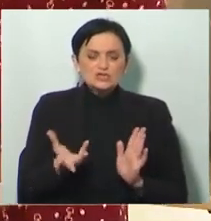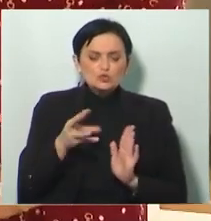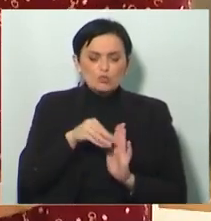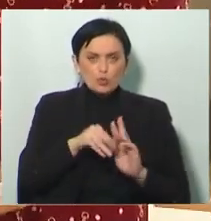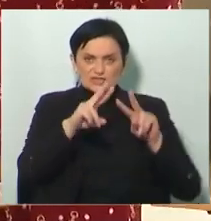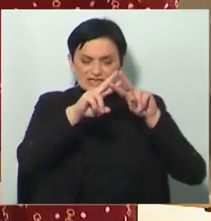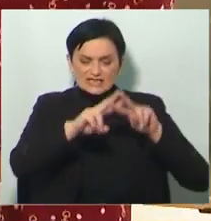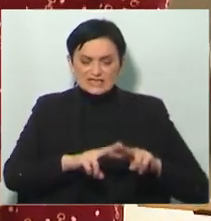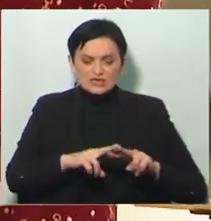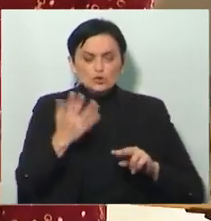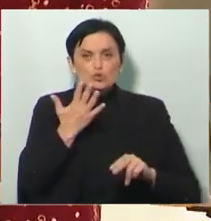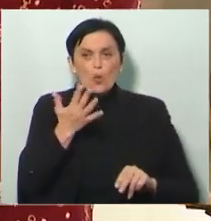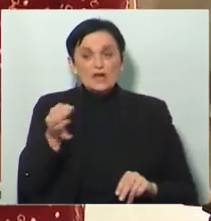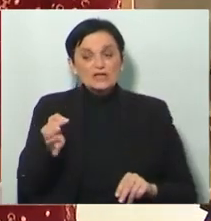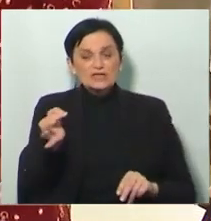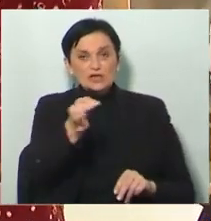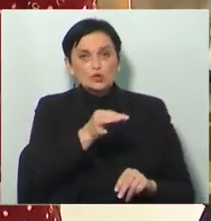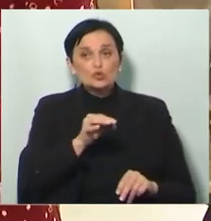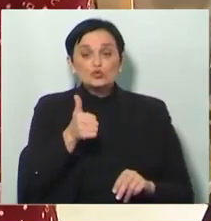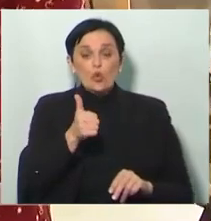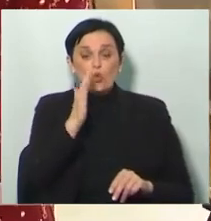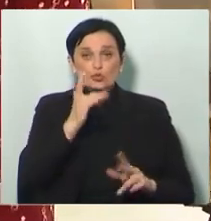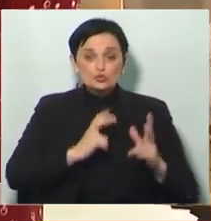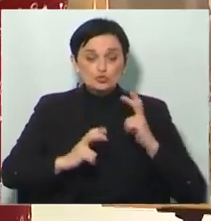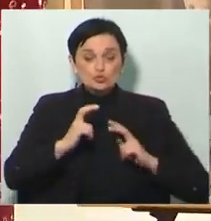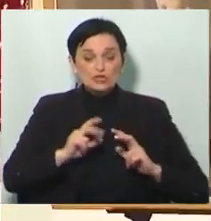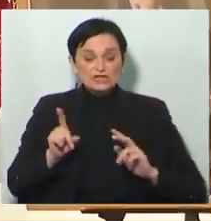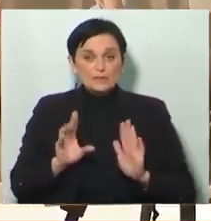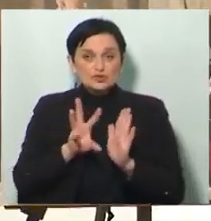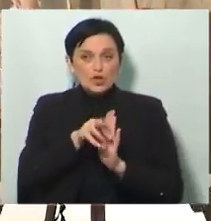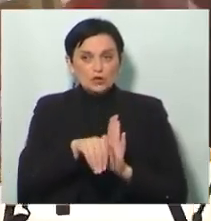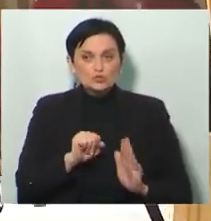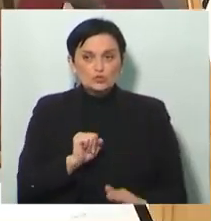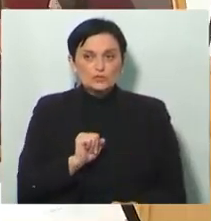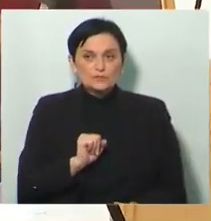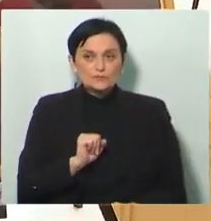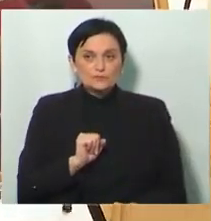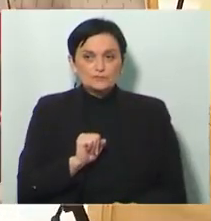რომ რეგიონებს ქალბატონ მაია და როგორ იქნებიან ამაში სტუდენტები ჩართული?